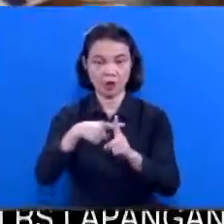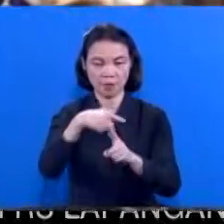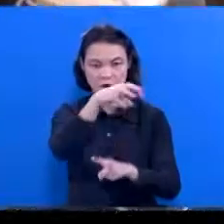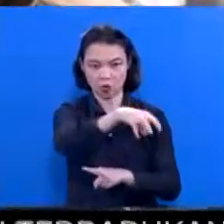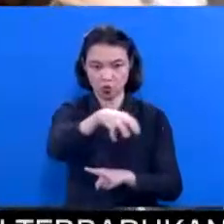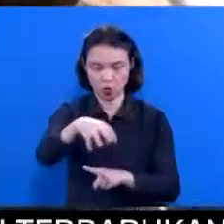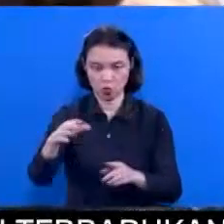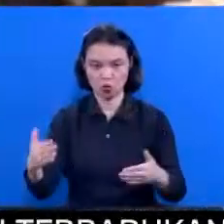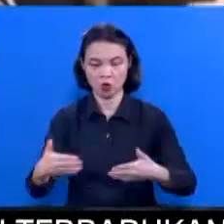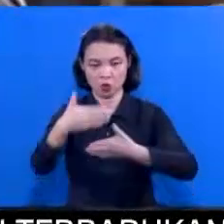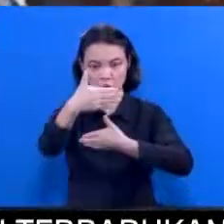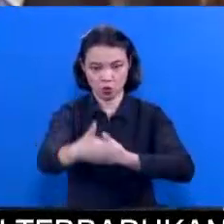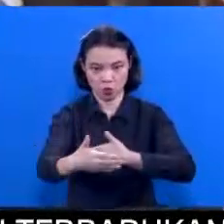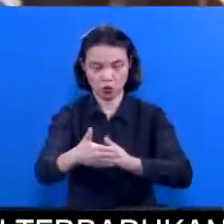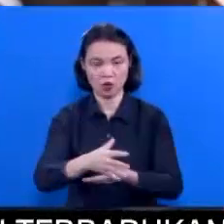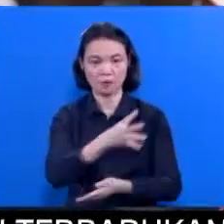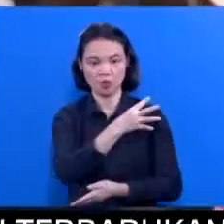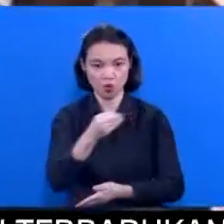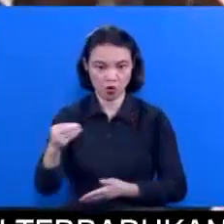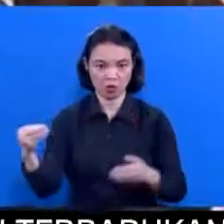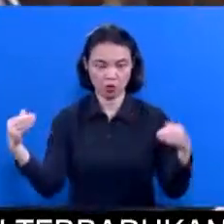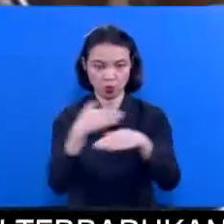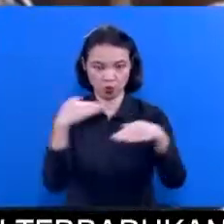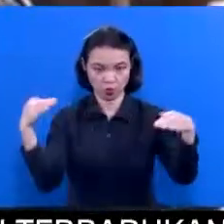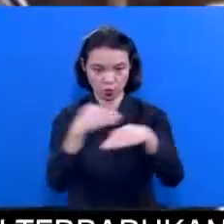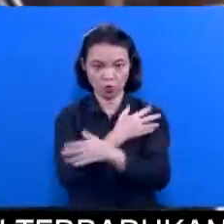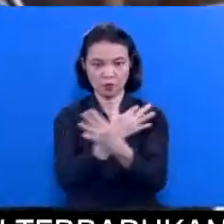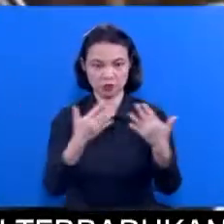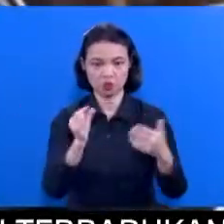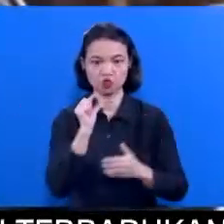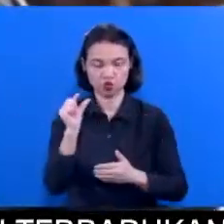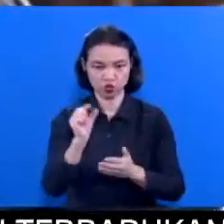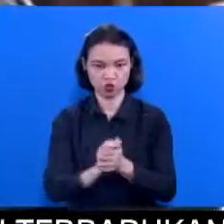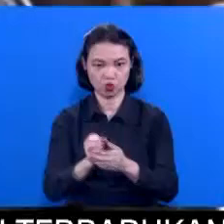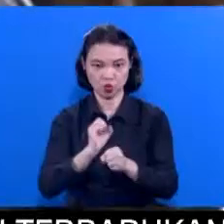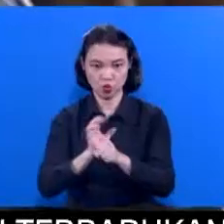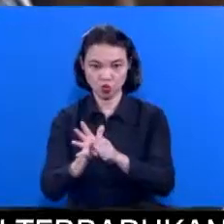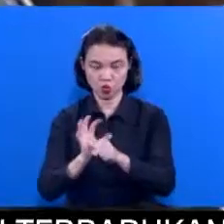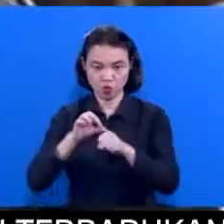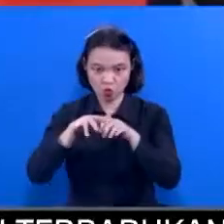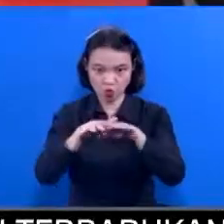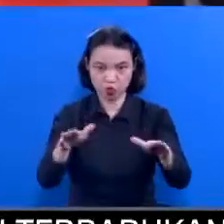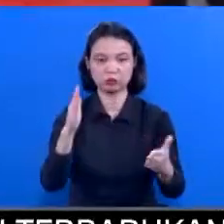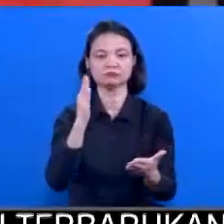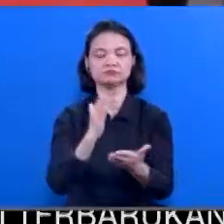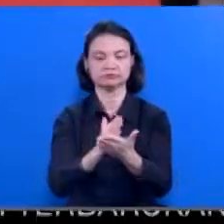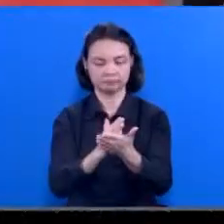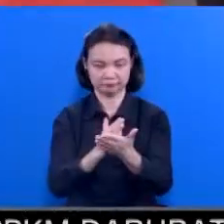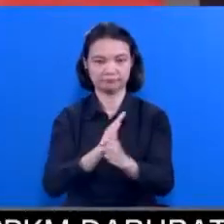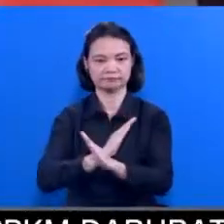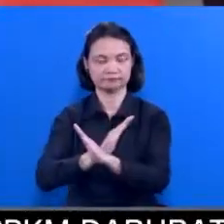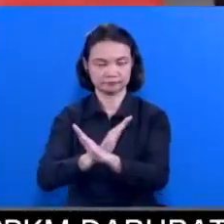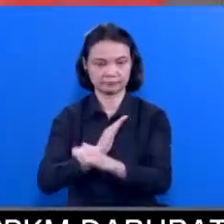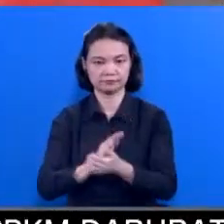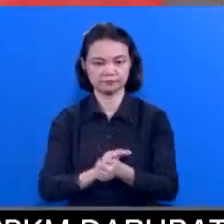bisa mengurangi mobilitas masyarakat dalam beraktivitas guna menekan lonjakan penyebaran COVID-19.